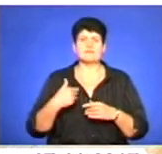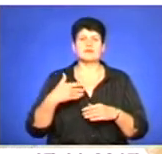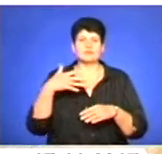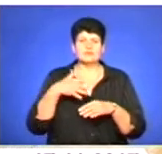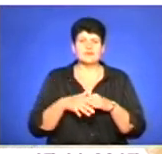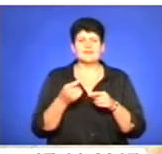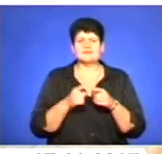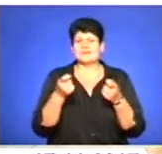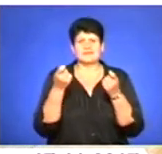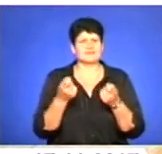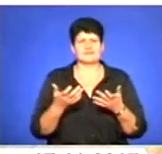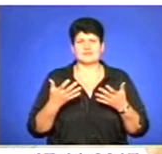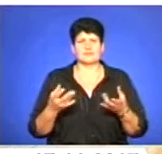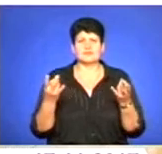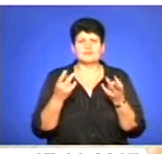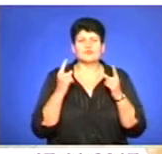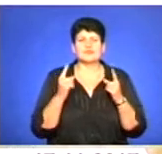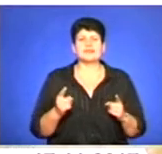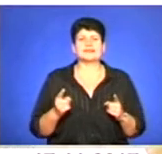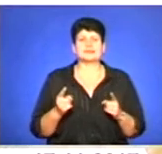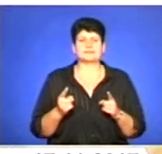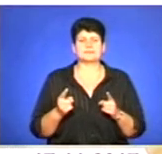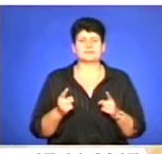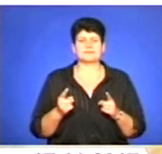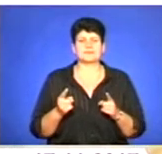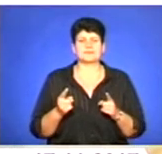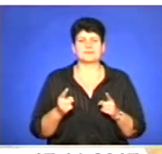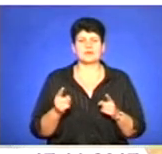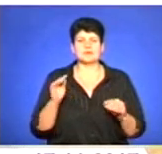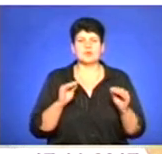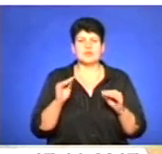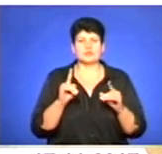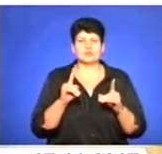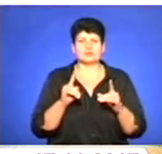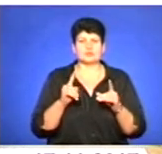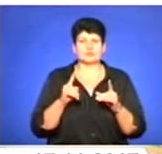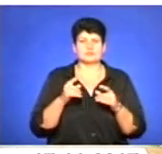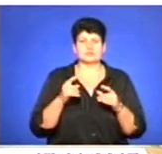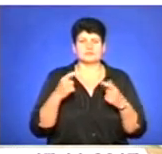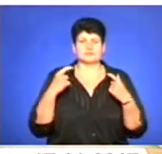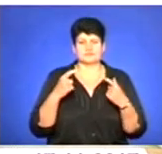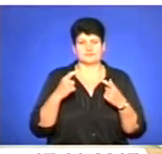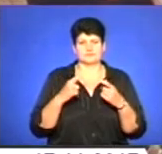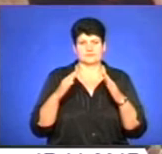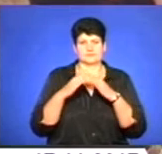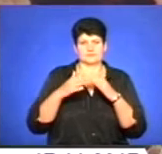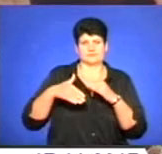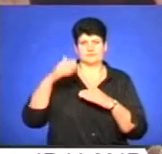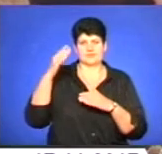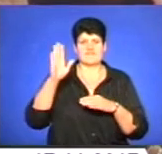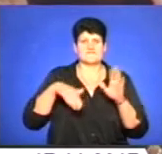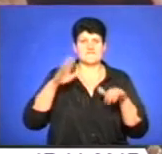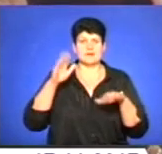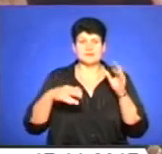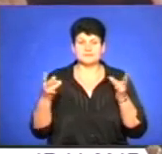дуже дешевий, потрібно тільки спорядження для того, щоб добратися на певну висоту будівлі і фарбу. За